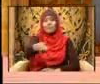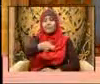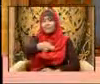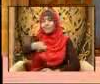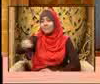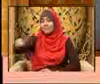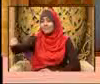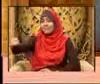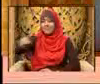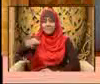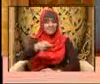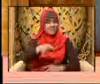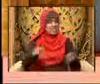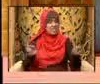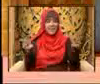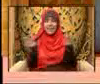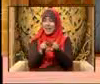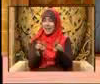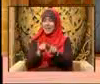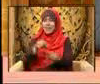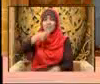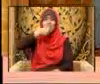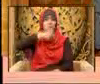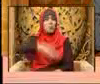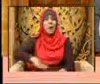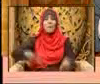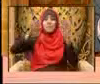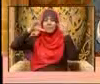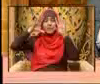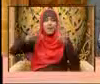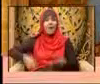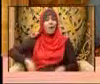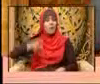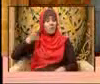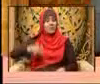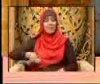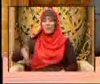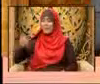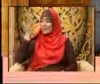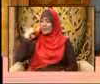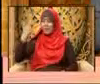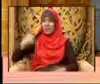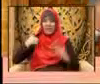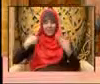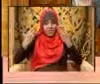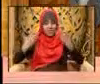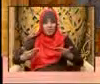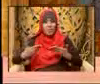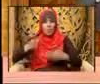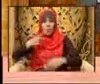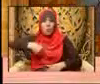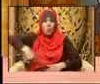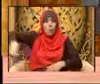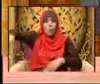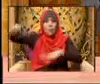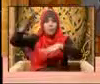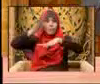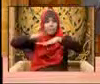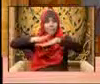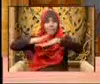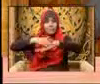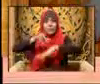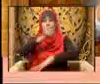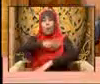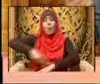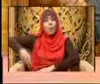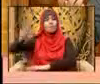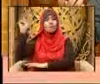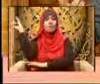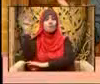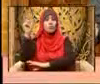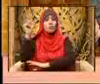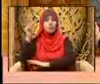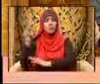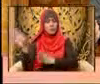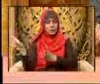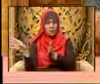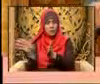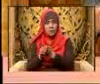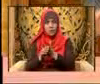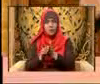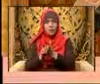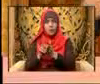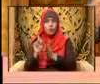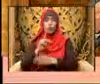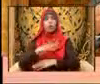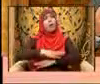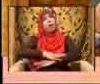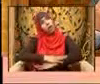وكان سيد الوجود صلى الله عليه وسلم، وهذا نداء إلى كل مسلم حتى يقتدي بهذا الرسول صلى الله عليه وسلم، ولا يرضى الجلوس،